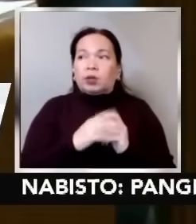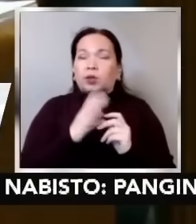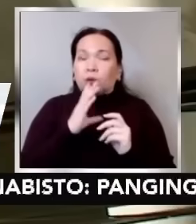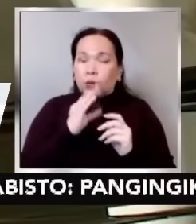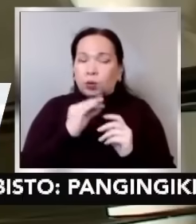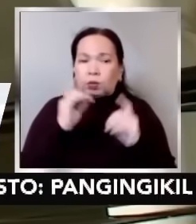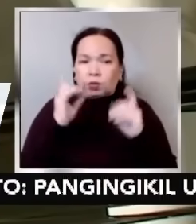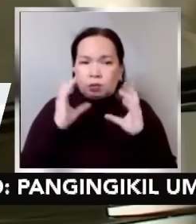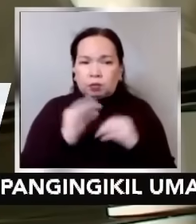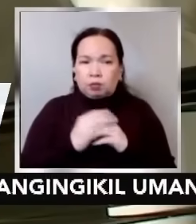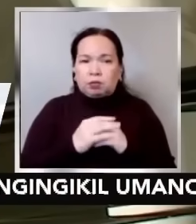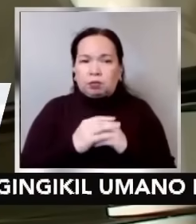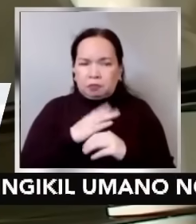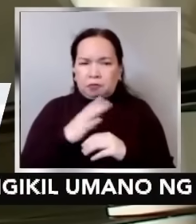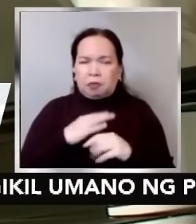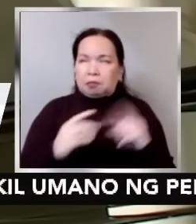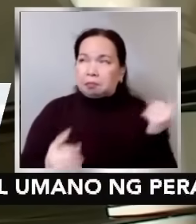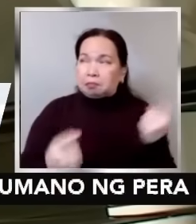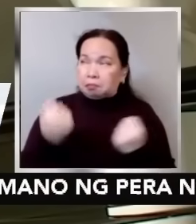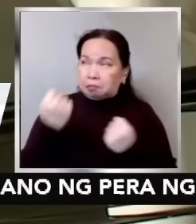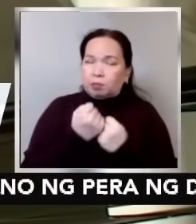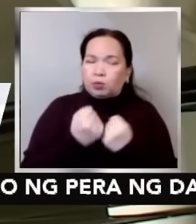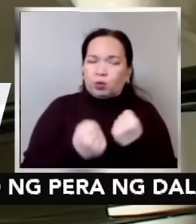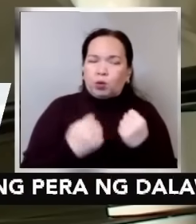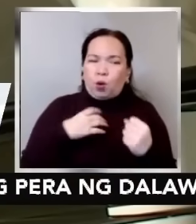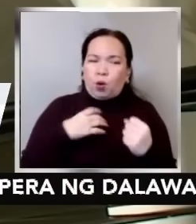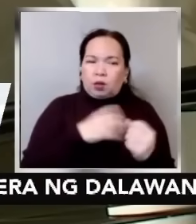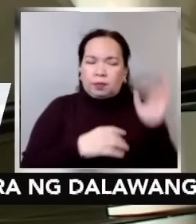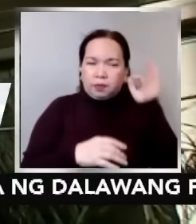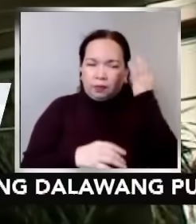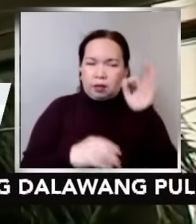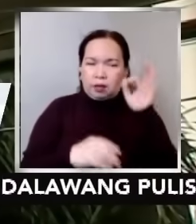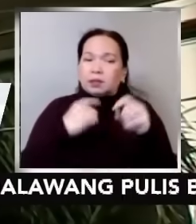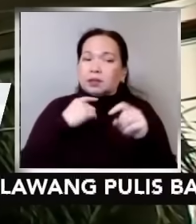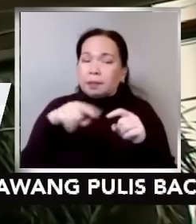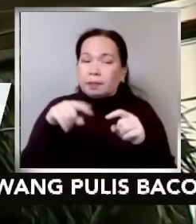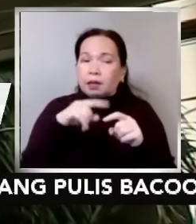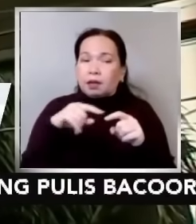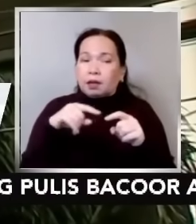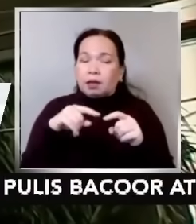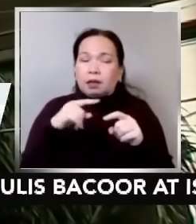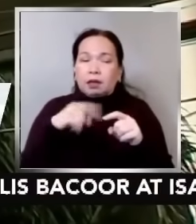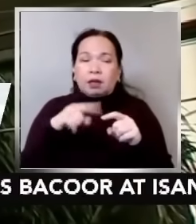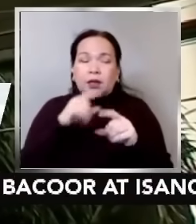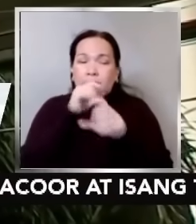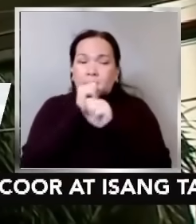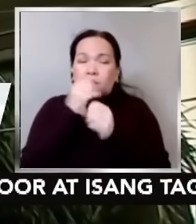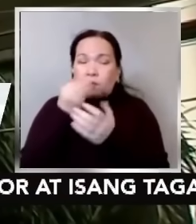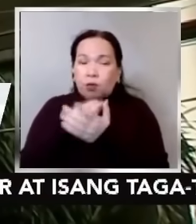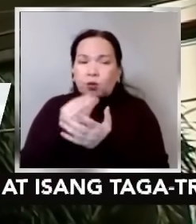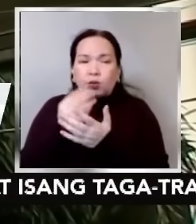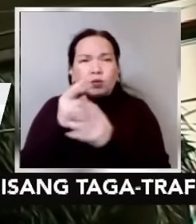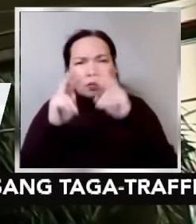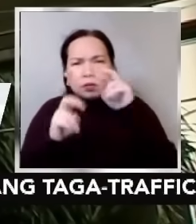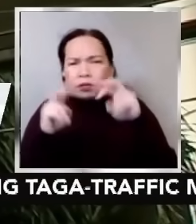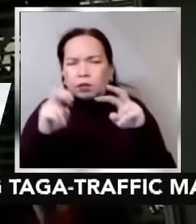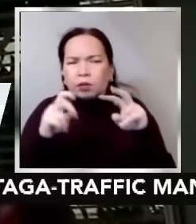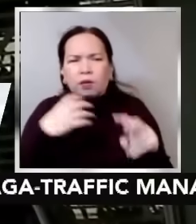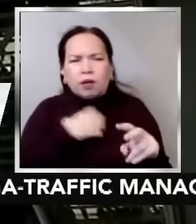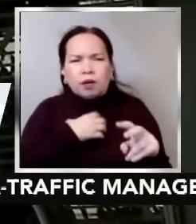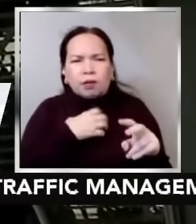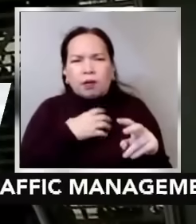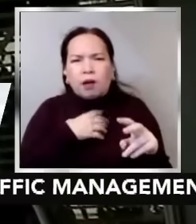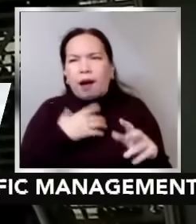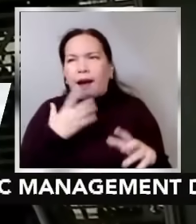that. Nauna nang sinabi ng ombudsman na ang confidential fund ay para sa pag-iimbestiga ng mga reklamo ng katiwalian